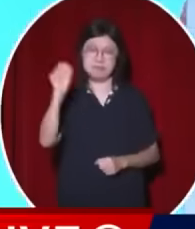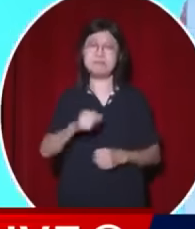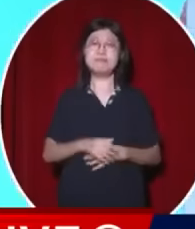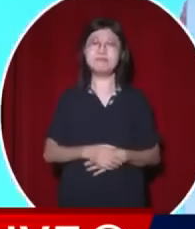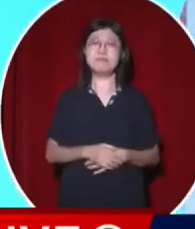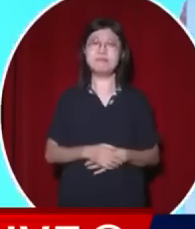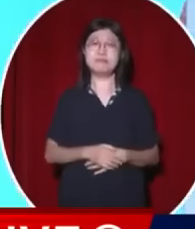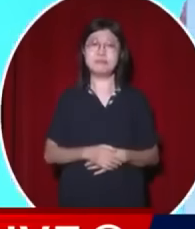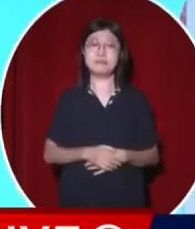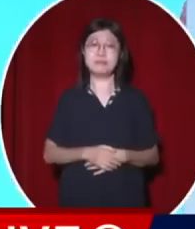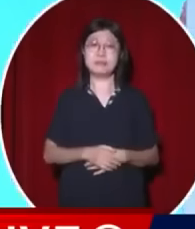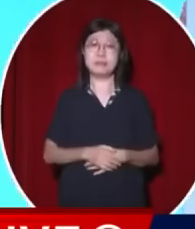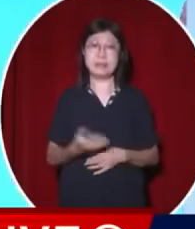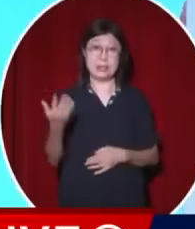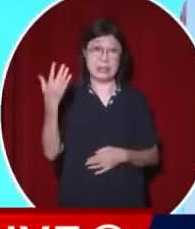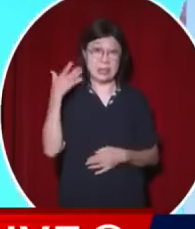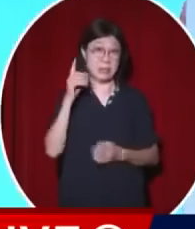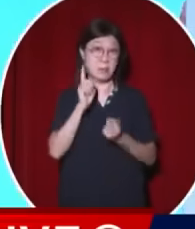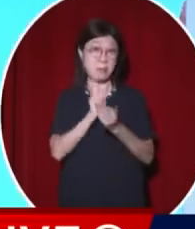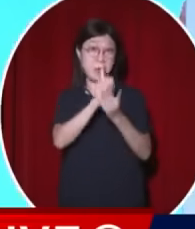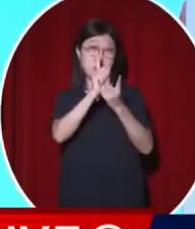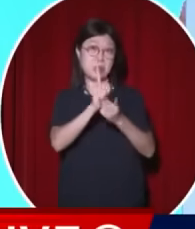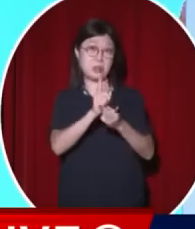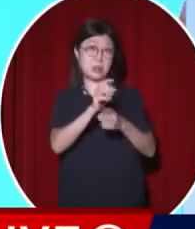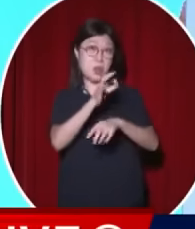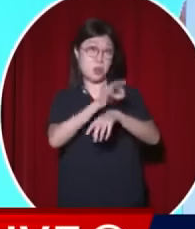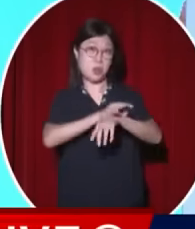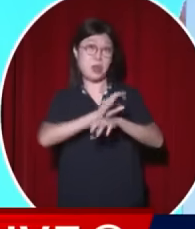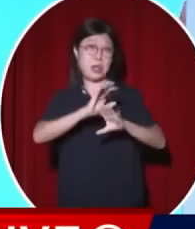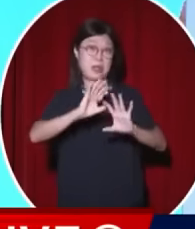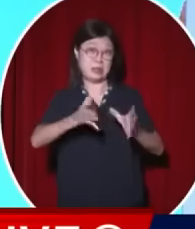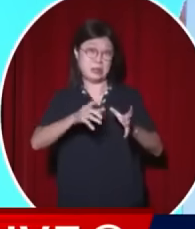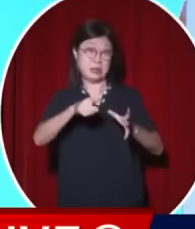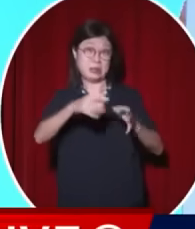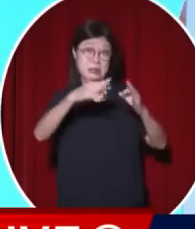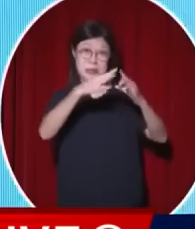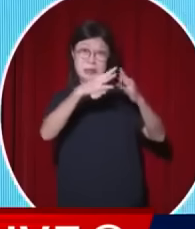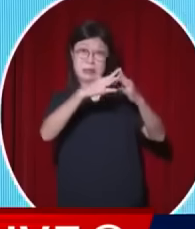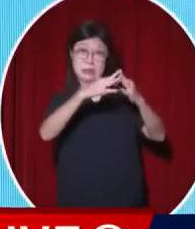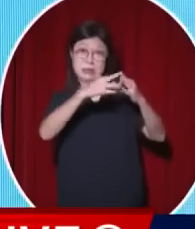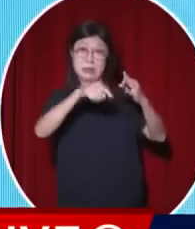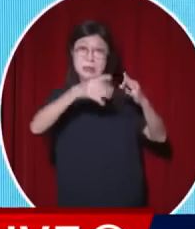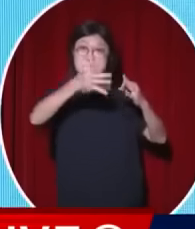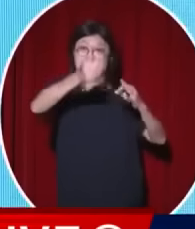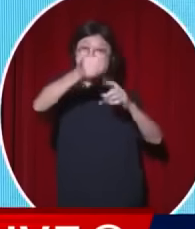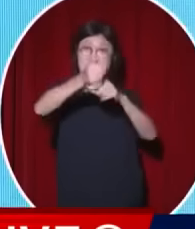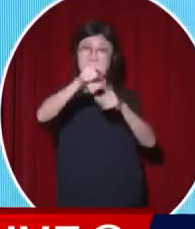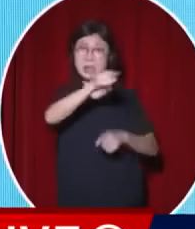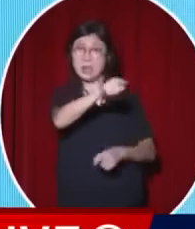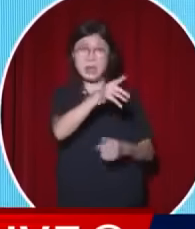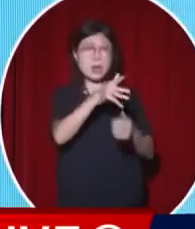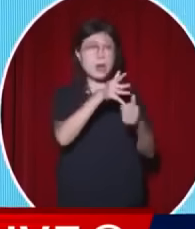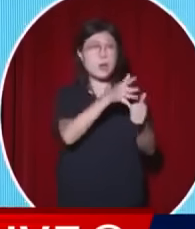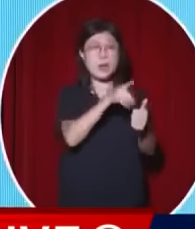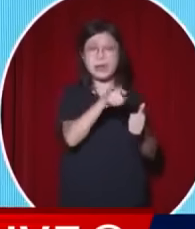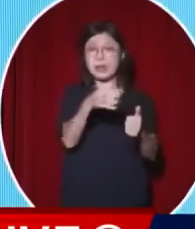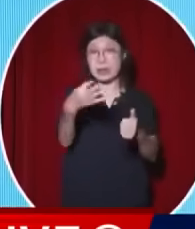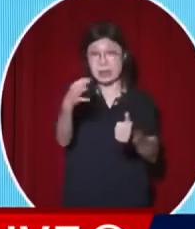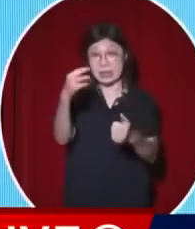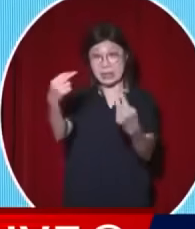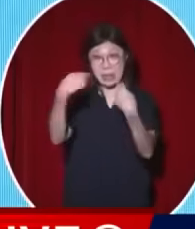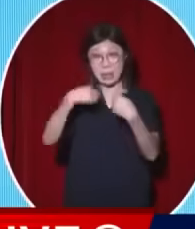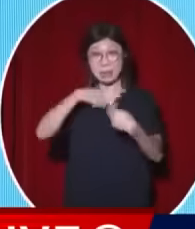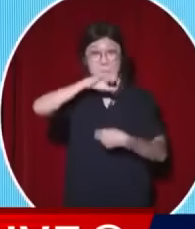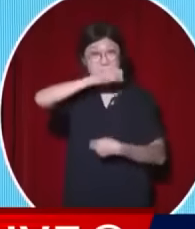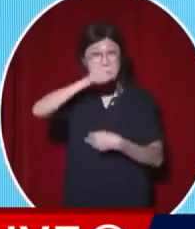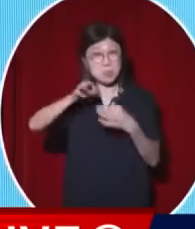有一次碰到瑞士银行的一个高阶主管，我忧心忡忡地问他，我说：你看台湾的经济怎么样？他说：